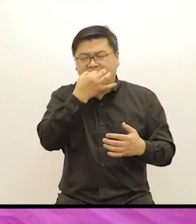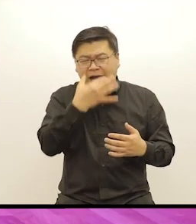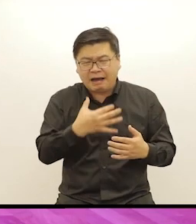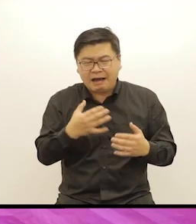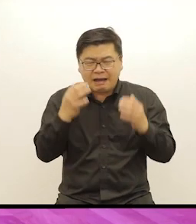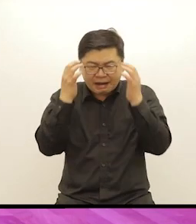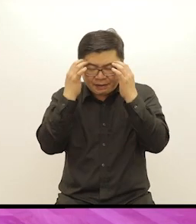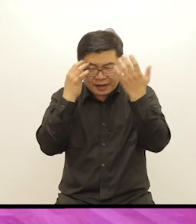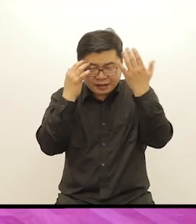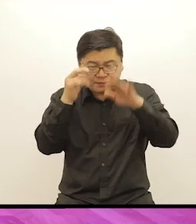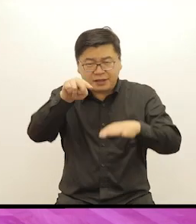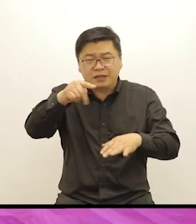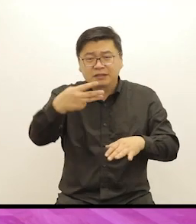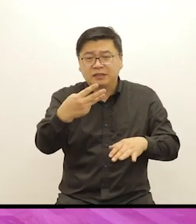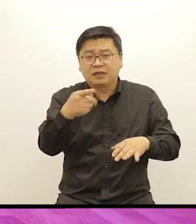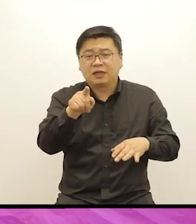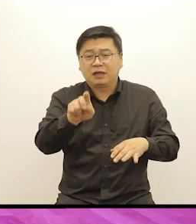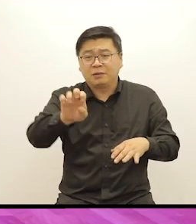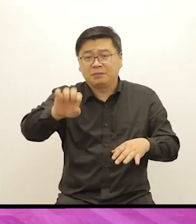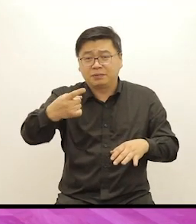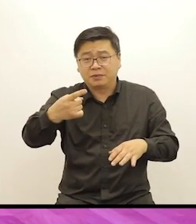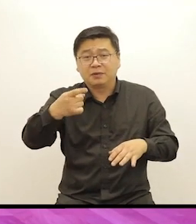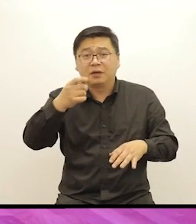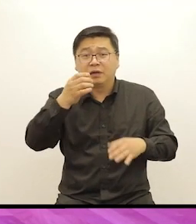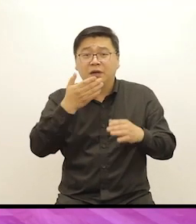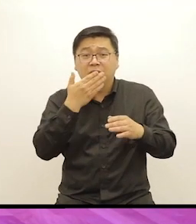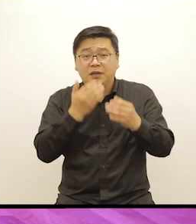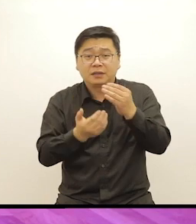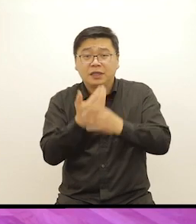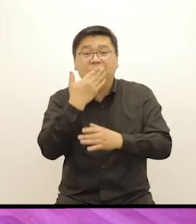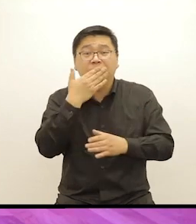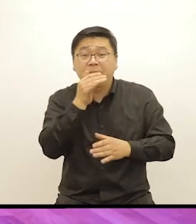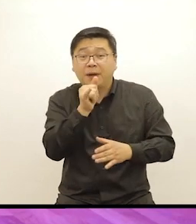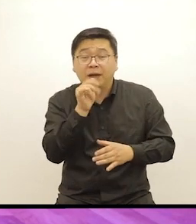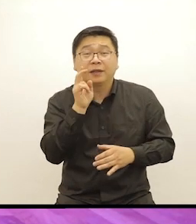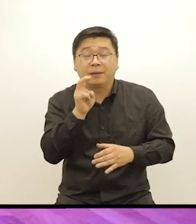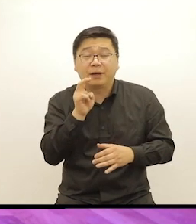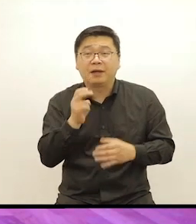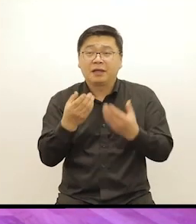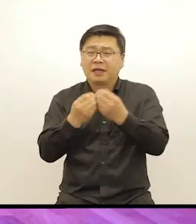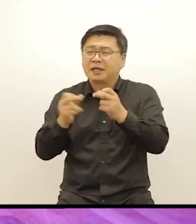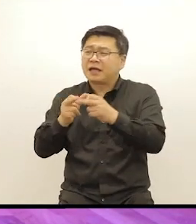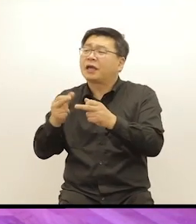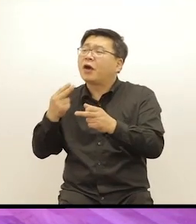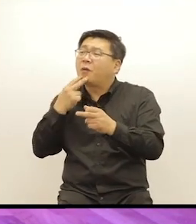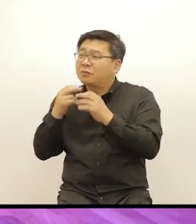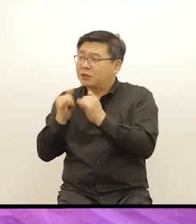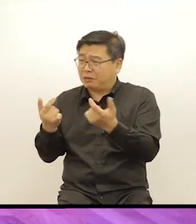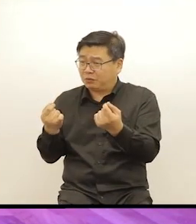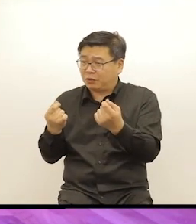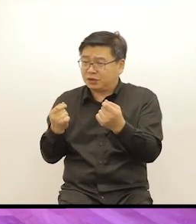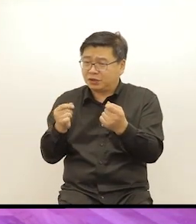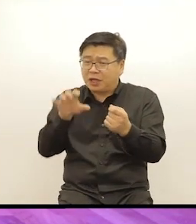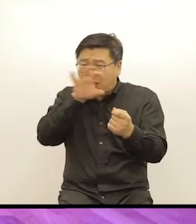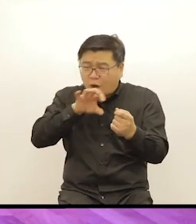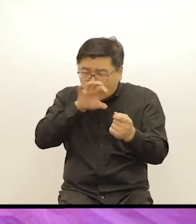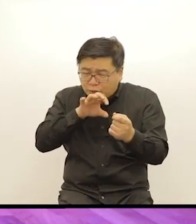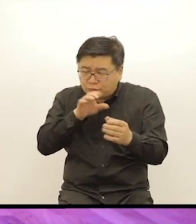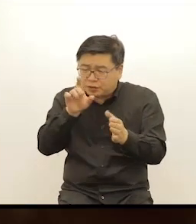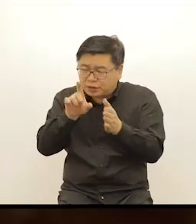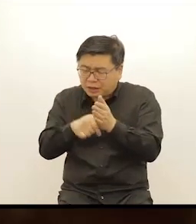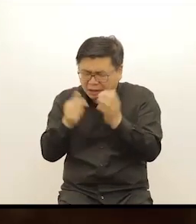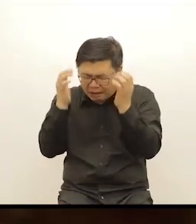함께 슬럼프가 올 수도 있을 것 같아요. 사실은 뭐 비장애인 예술가들이라 할지라도 무대를 준비하다 보면 늘